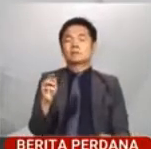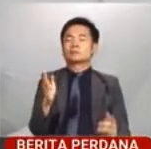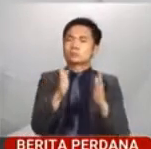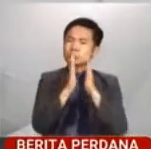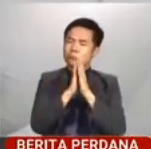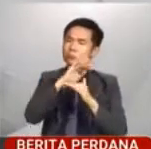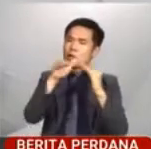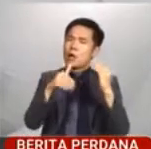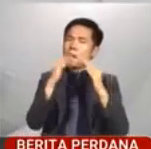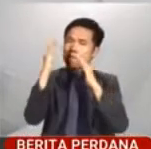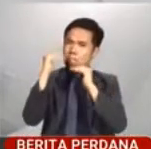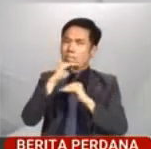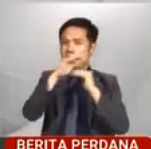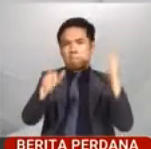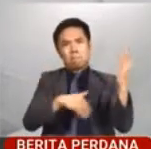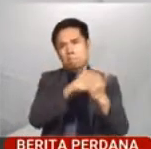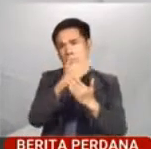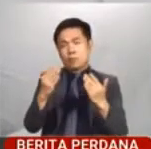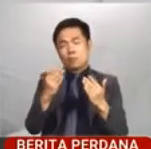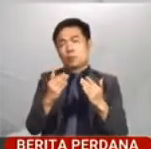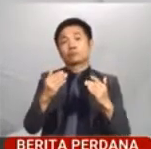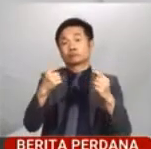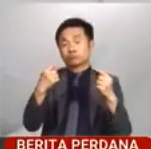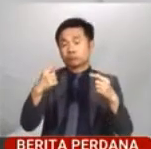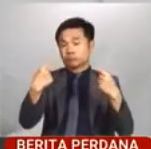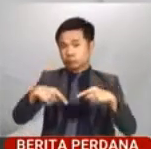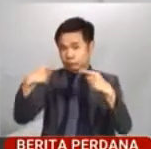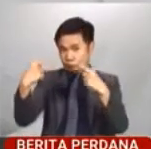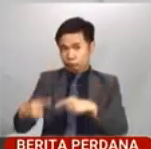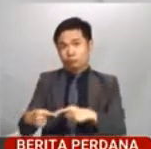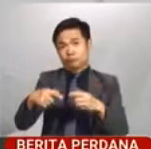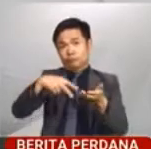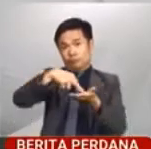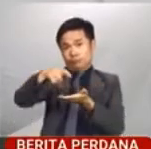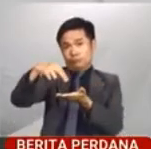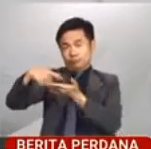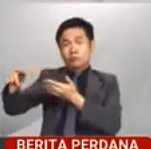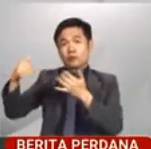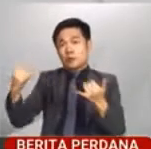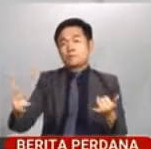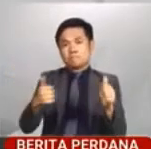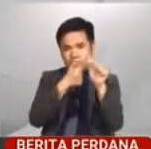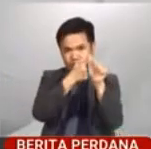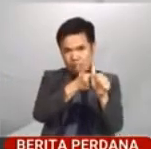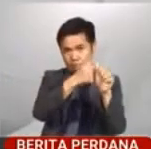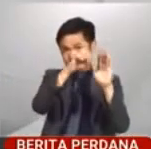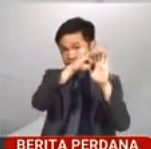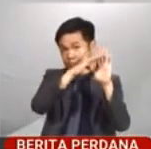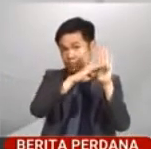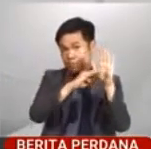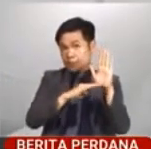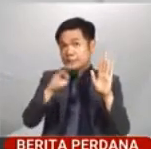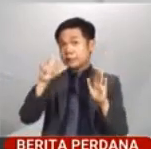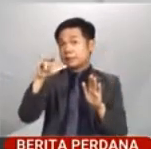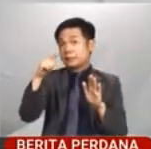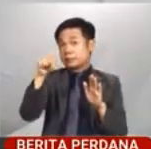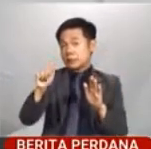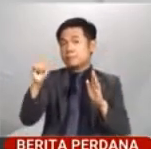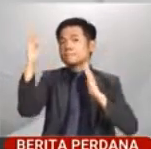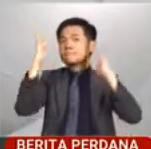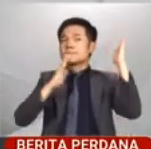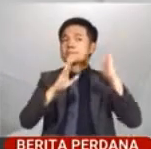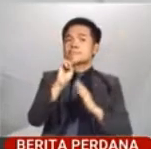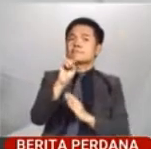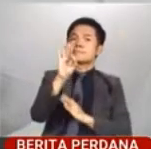para pemain yang pasukan dalam sangat di gamis jadi game supaya mematuhi garis panduan yang telah ditetapkan oleh pihak ligabola.com